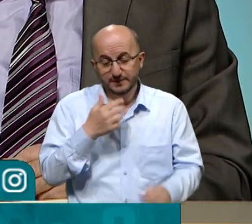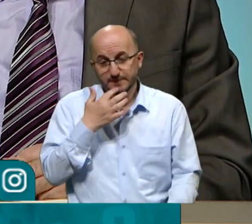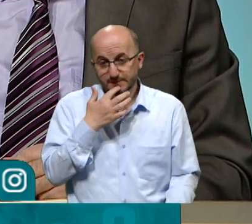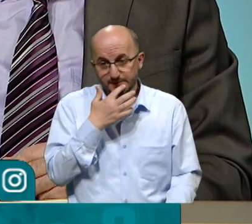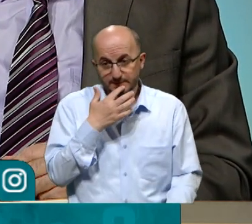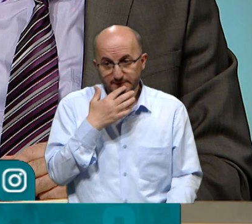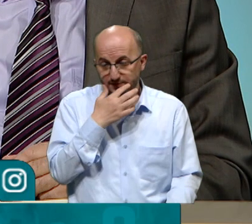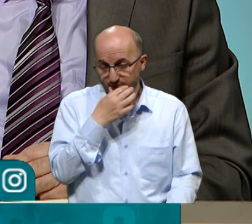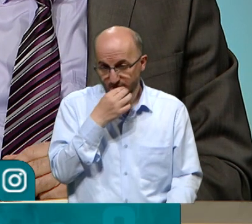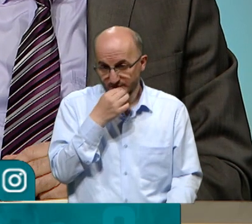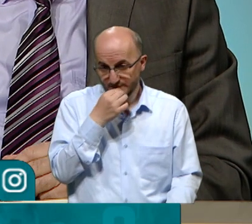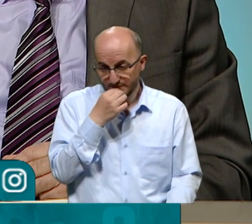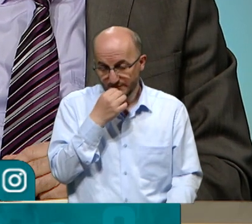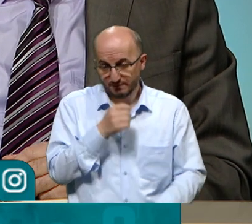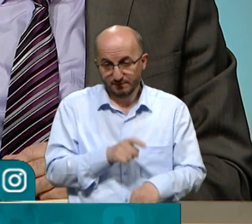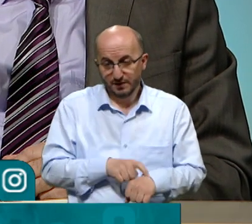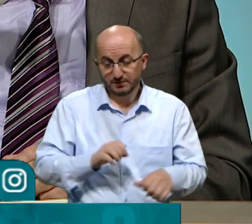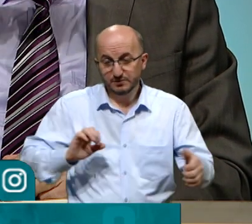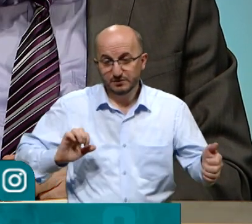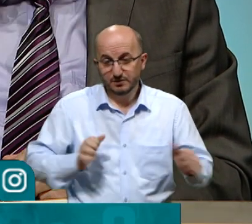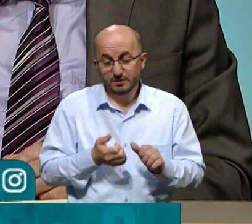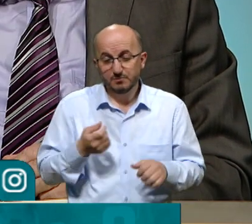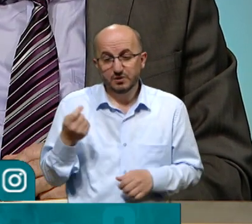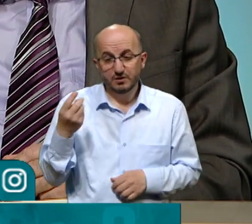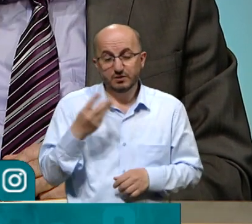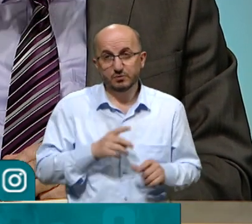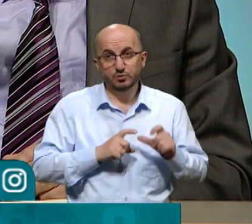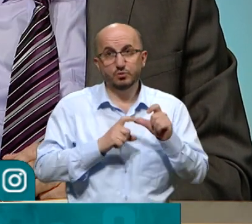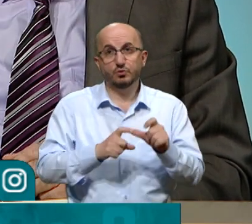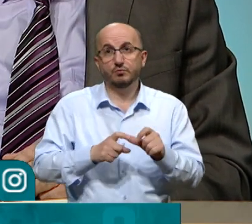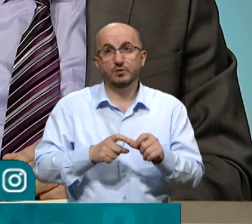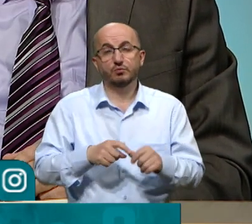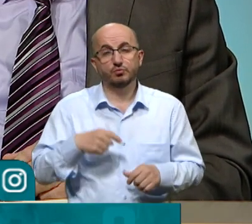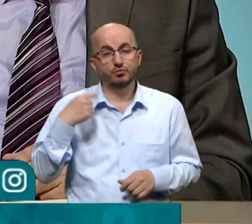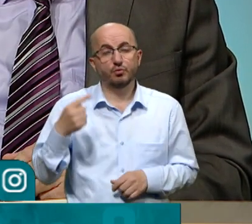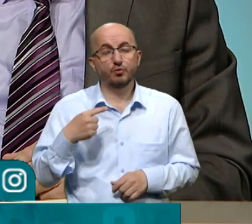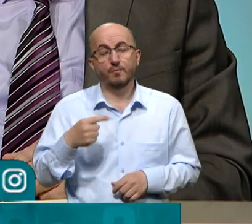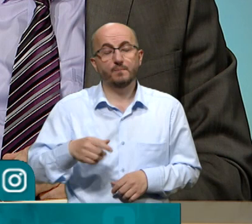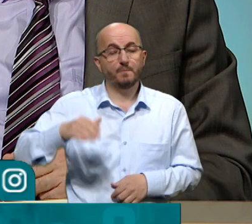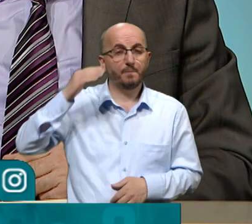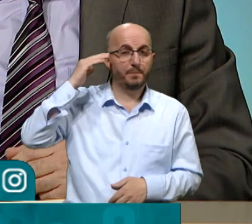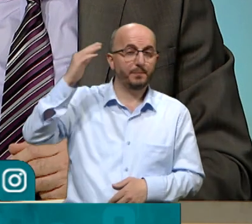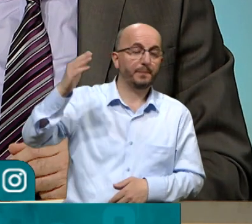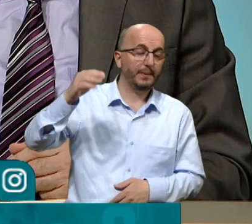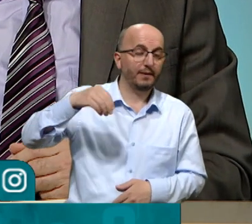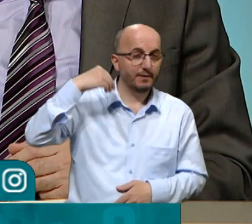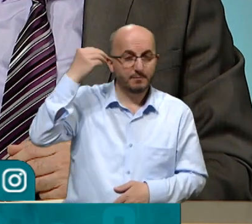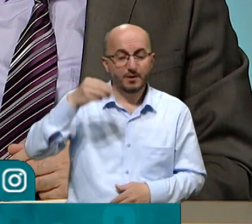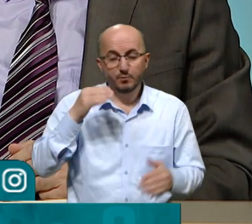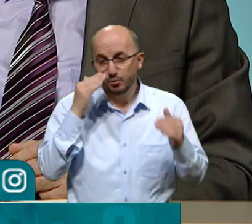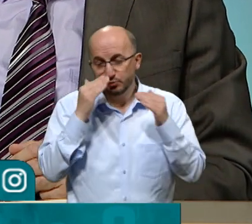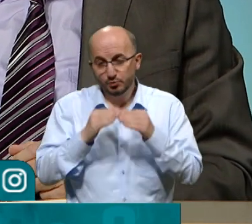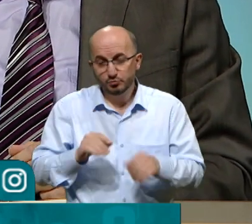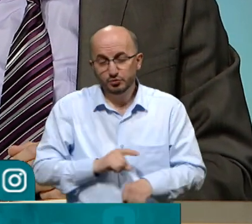eyvallahın Peki akdimiz daralıyor Birkaç soru daha sorarım diye tahmin ediyorum Şule hanım selamları iletmiş İmam Efendi